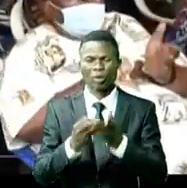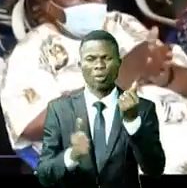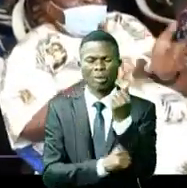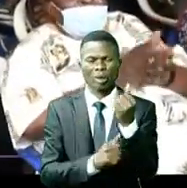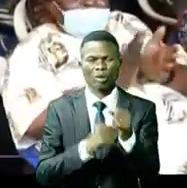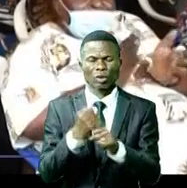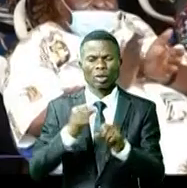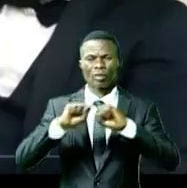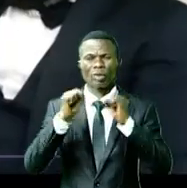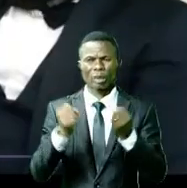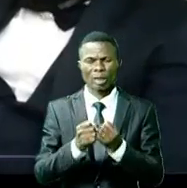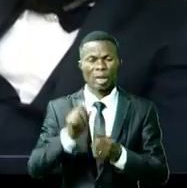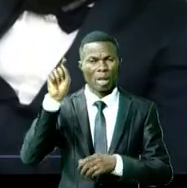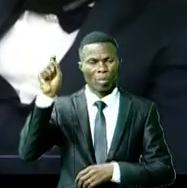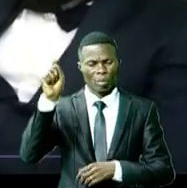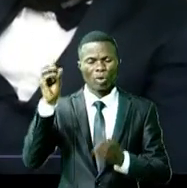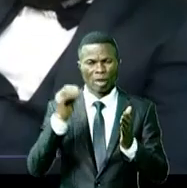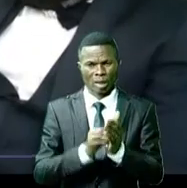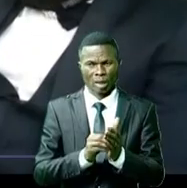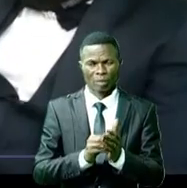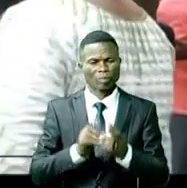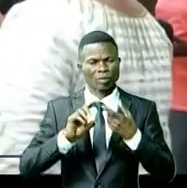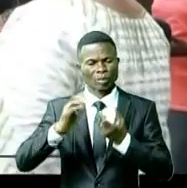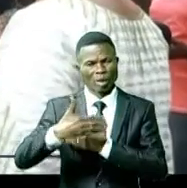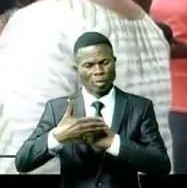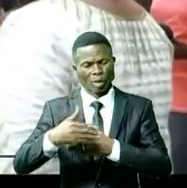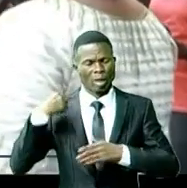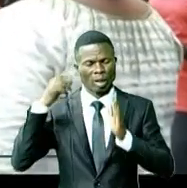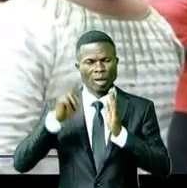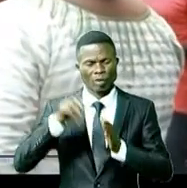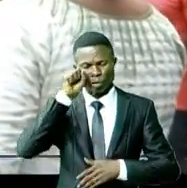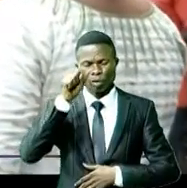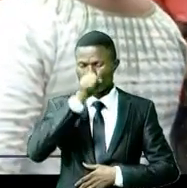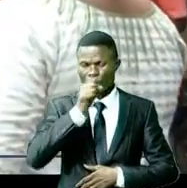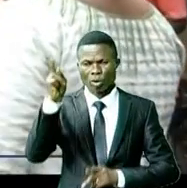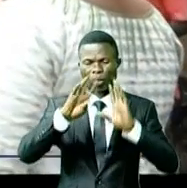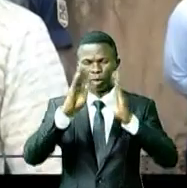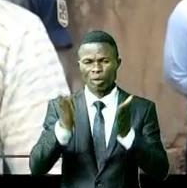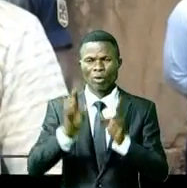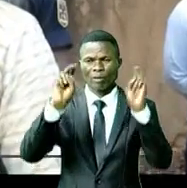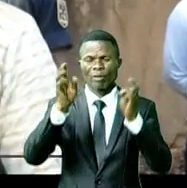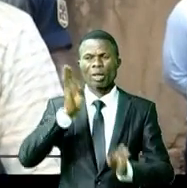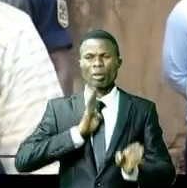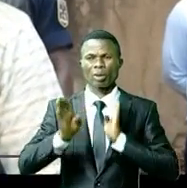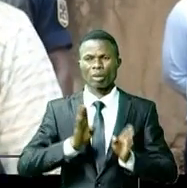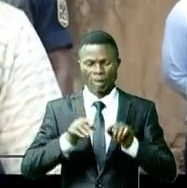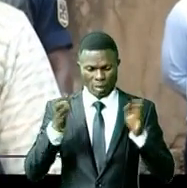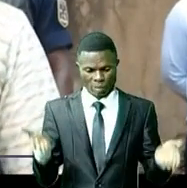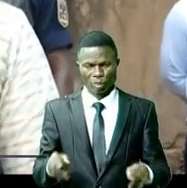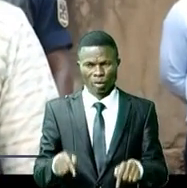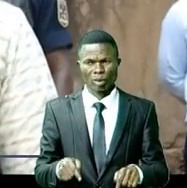prestataires sociaux. Question de témoigner une fois de plus l'attachement du gouvernement Samalou Kondé à la population de Beni. La présence en ces